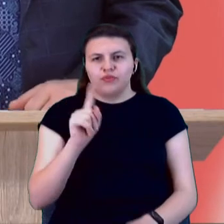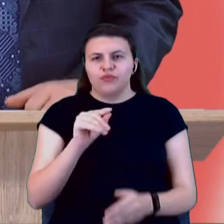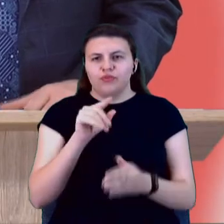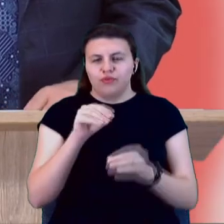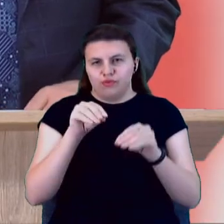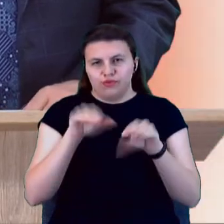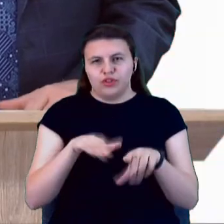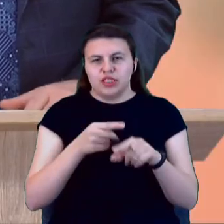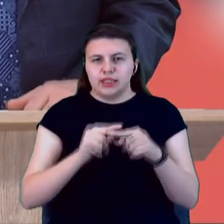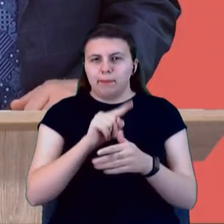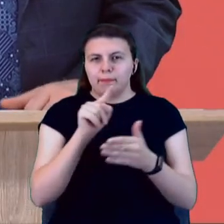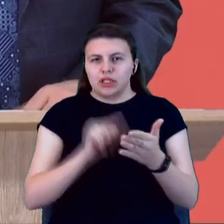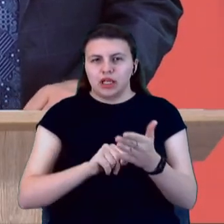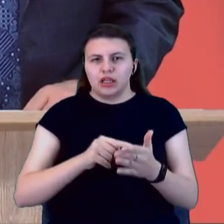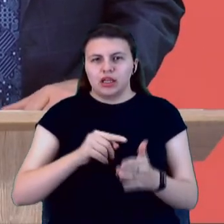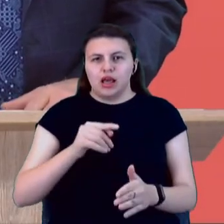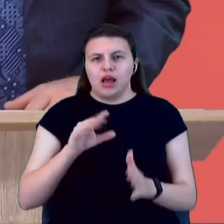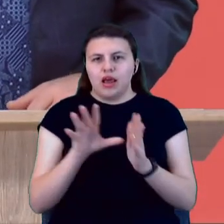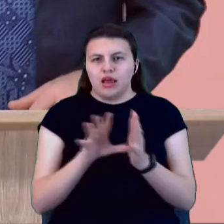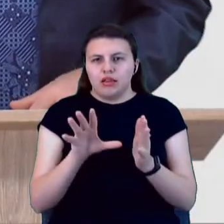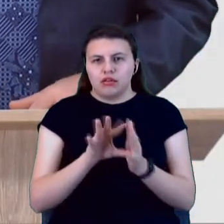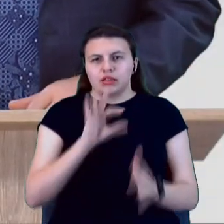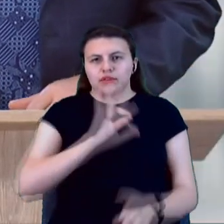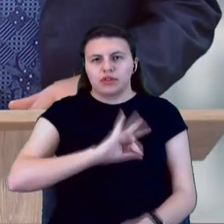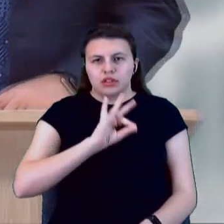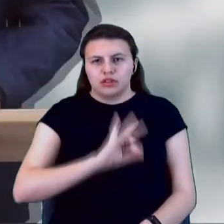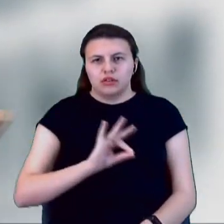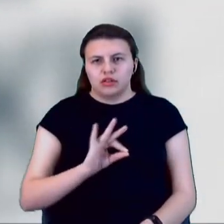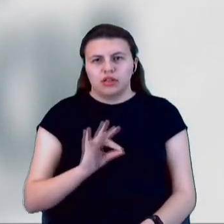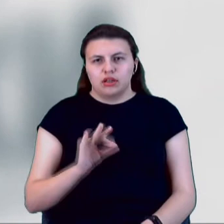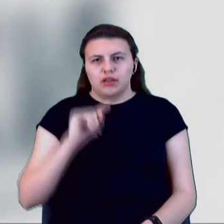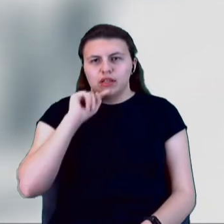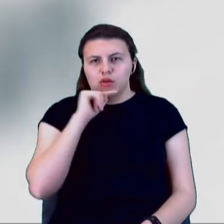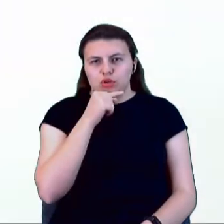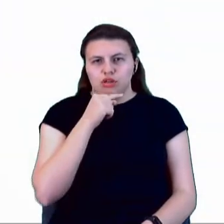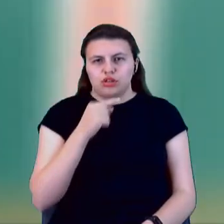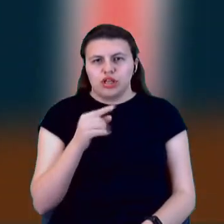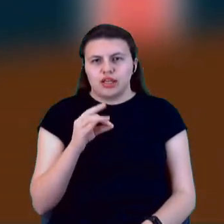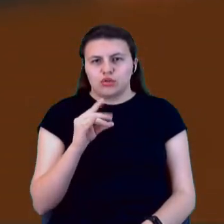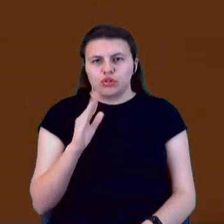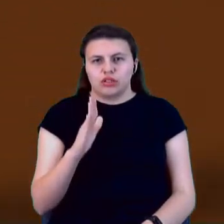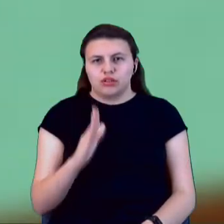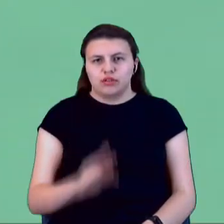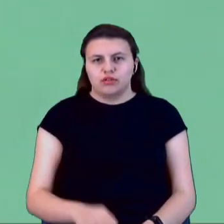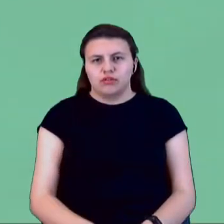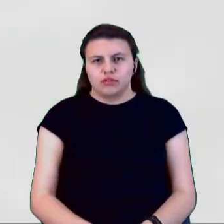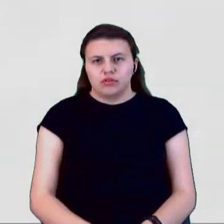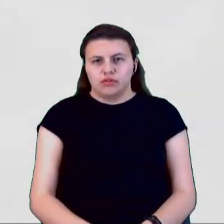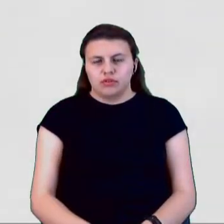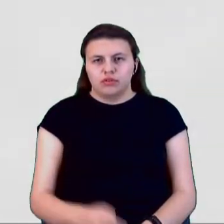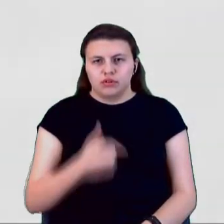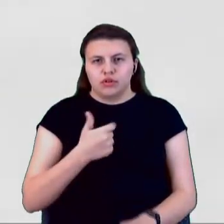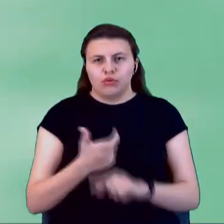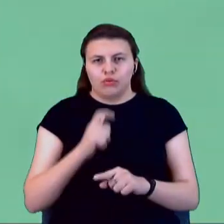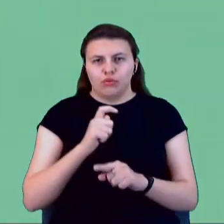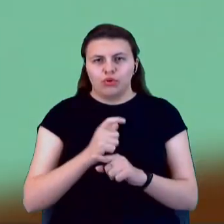питання енергоефективності та заощадження ресурсів? Я очень положительно отношусь.